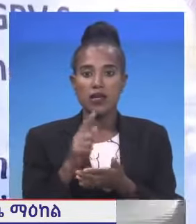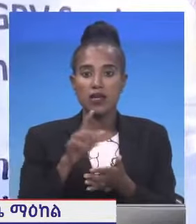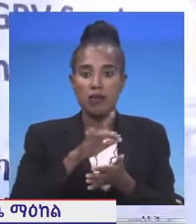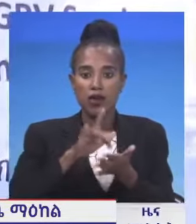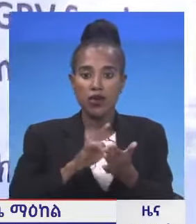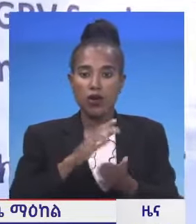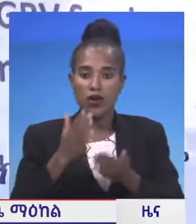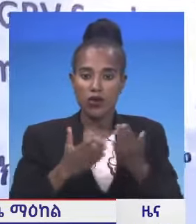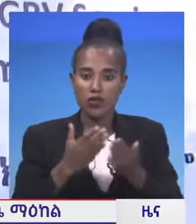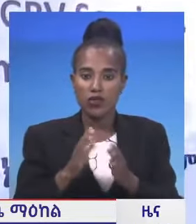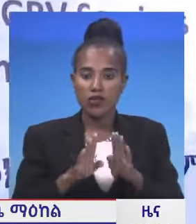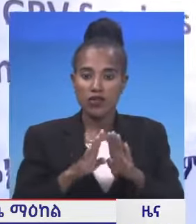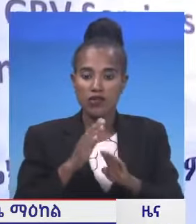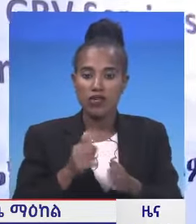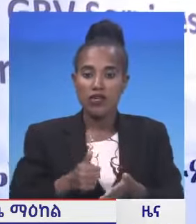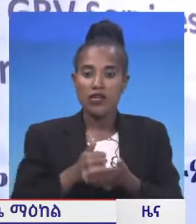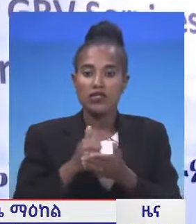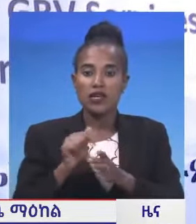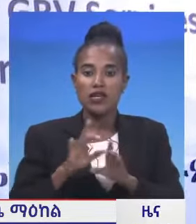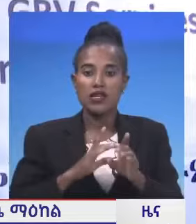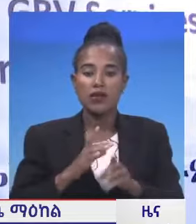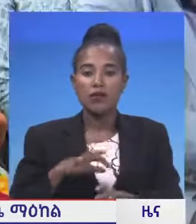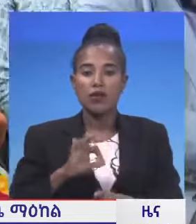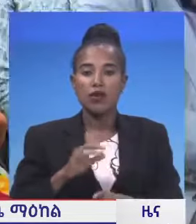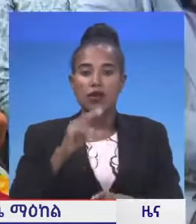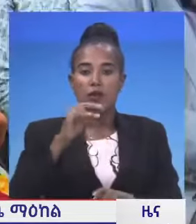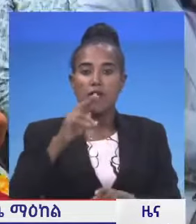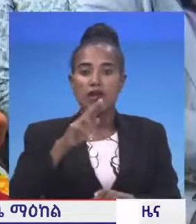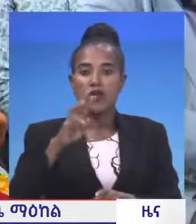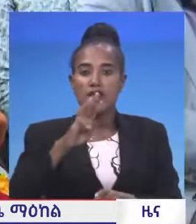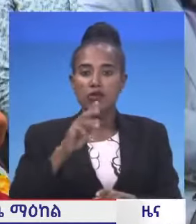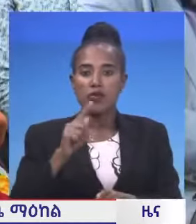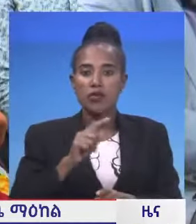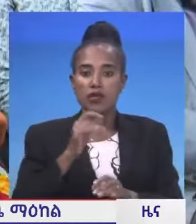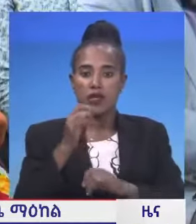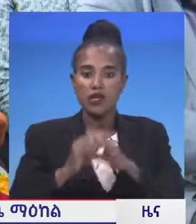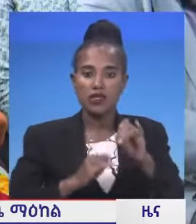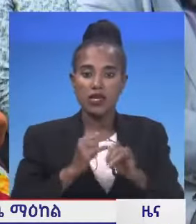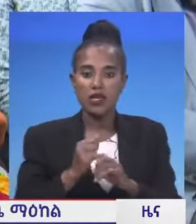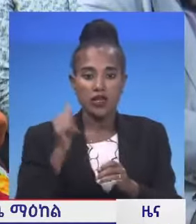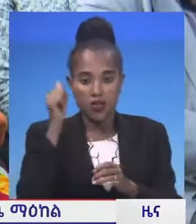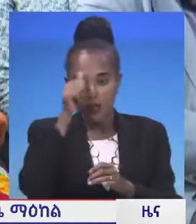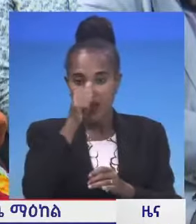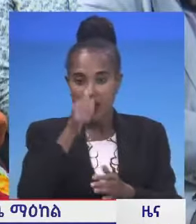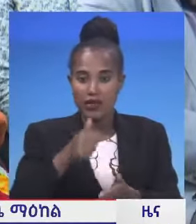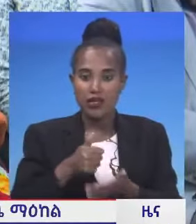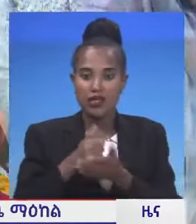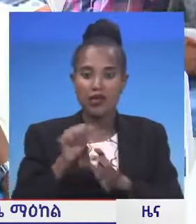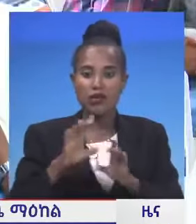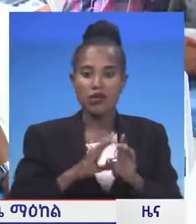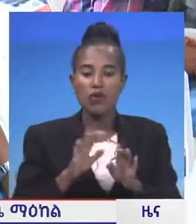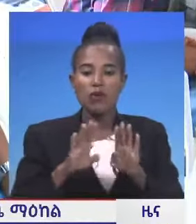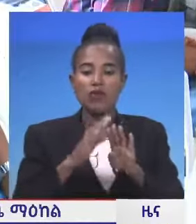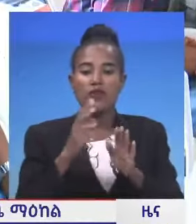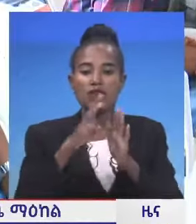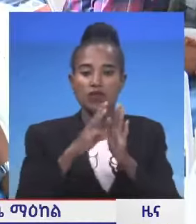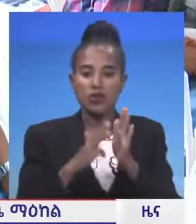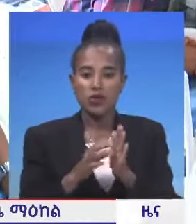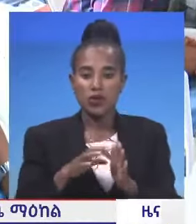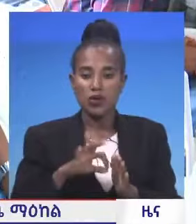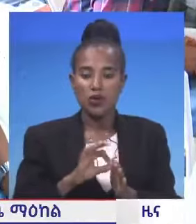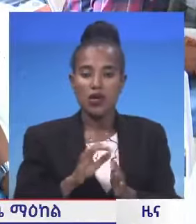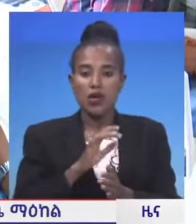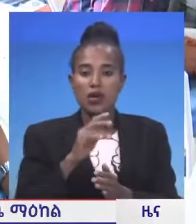ማዕከል አገልግሎት እንዲከፈት እገዛ ያደረገ የሚገኘው ማሪስቶፕ ኢንተርናሽናል ኢትዮጵያ ለዚህ ማዕከል እገዛ እንደሚያደርጉ በመክፈቻ ስነ ስርዓቱ